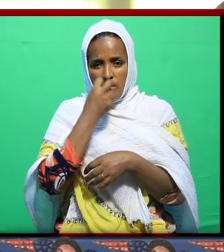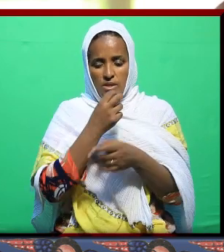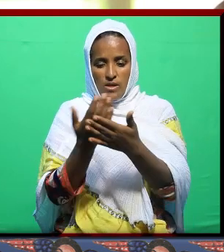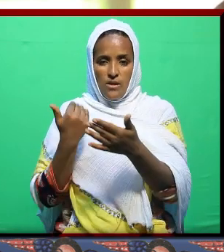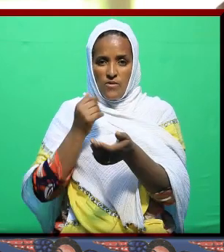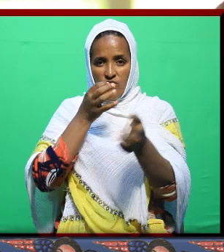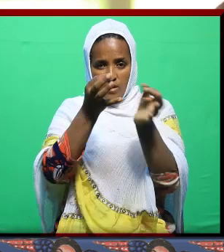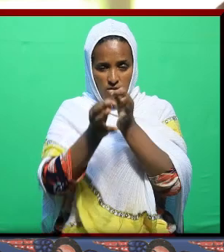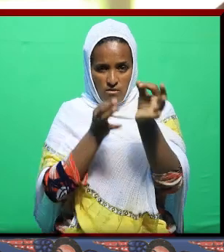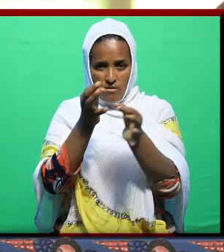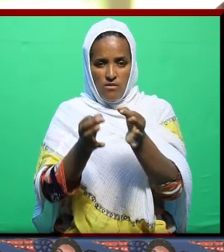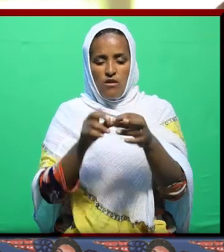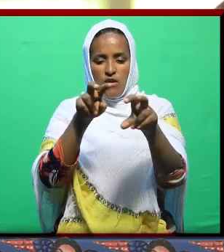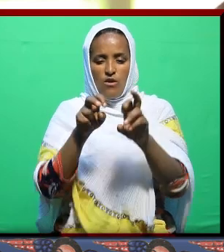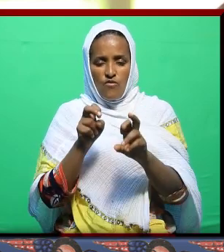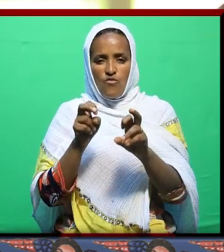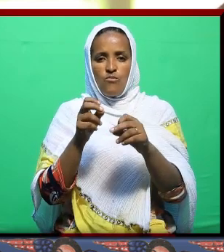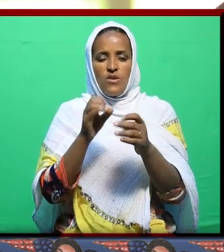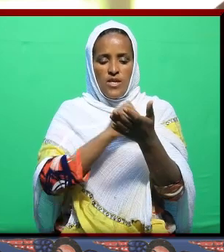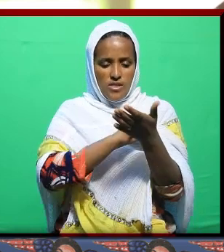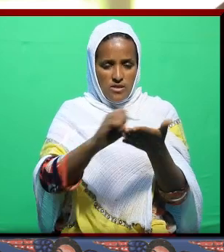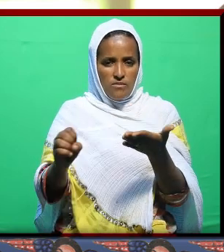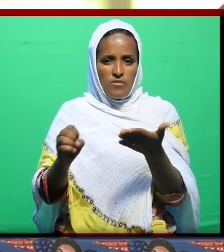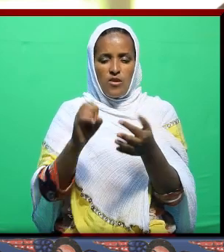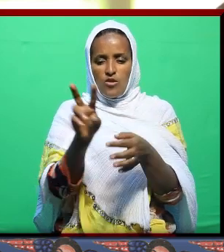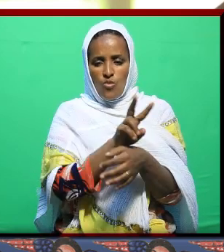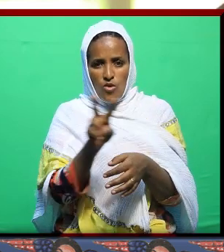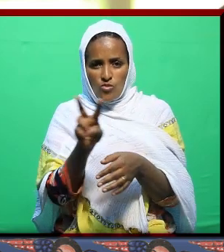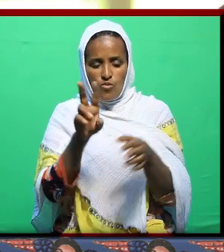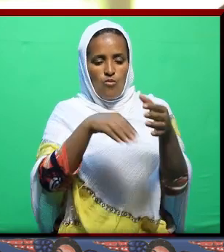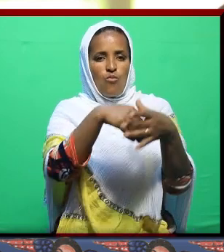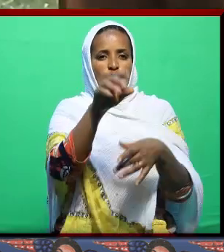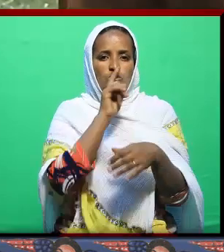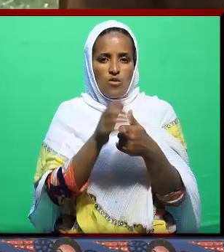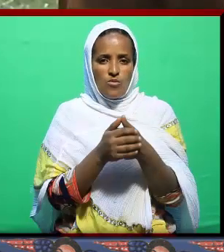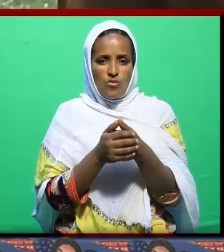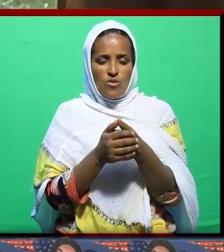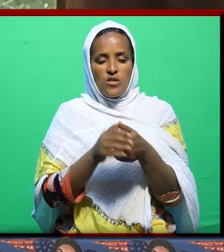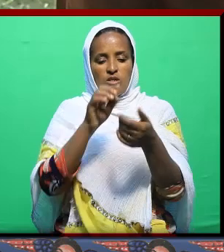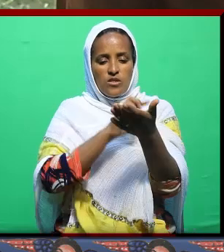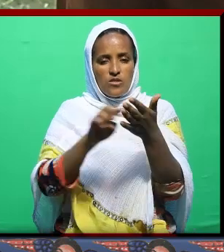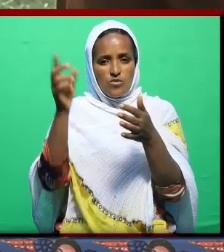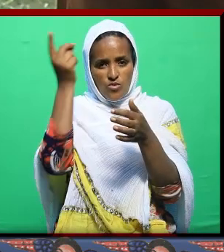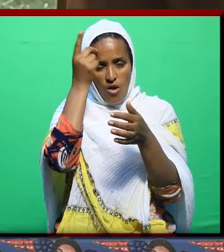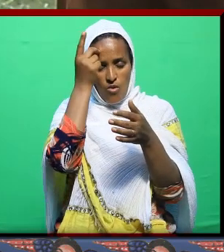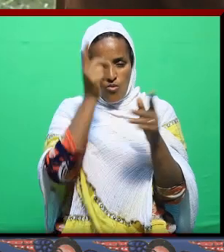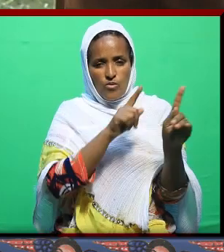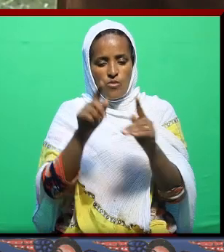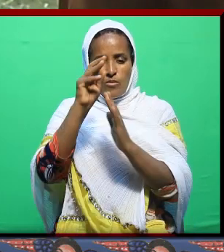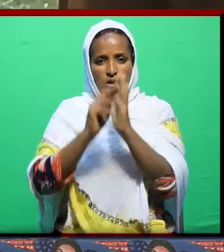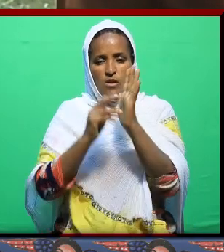አንደበት ቅድም እንደተናገርነው የክፋትም የጽድቅም የሁለቱም መውጫ ነው ቅዱስ ያዕቆብ